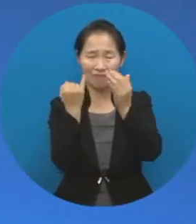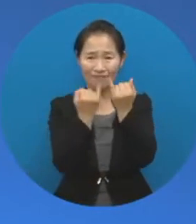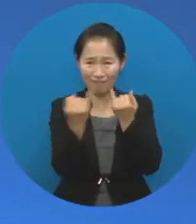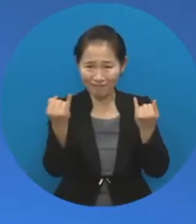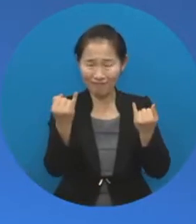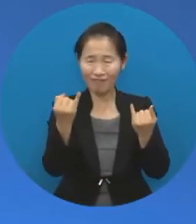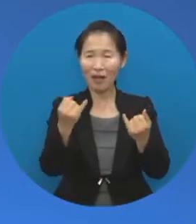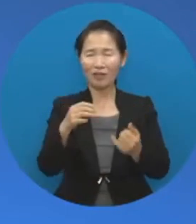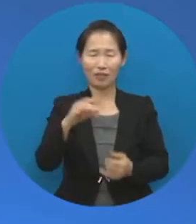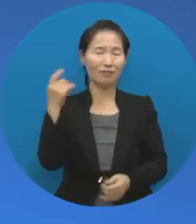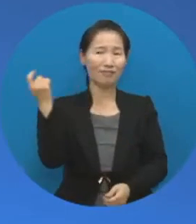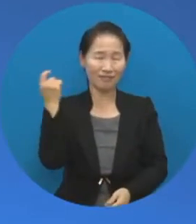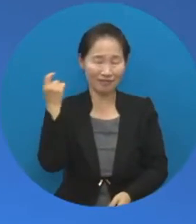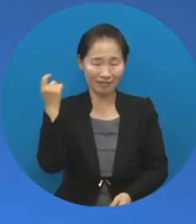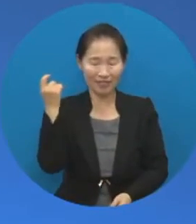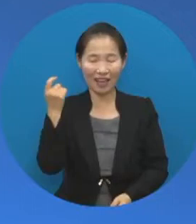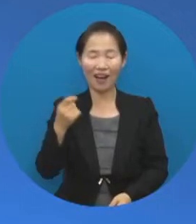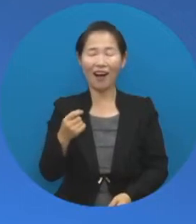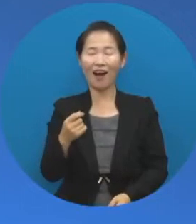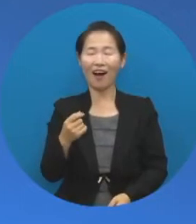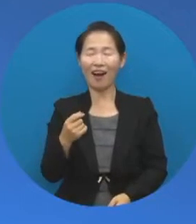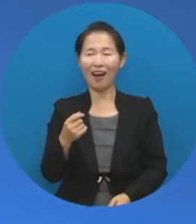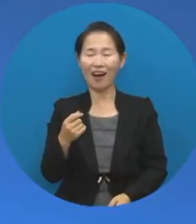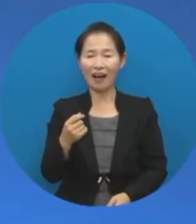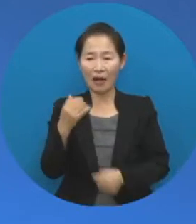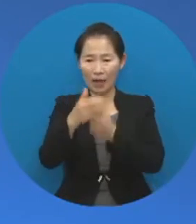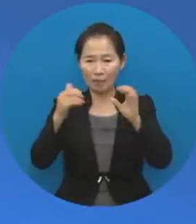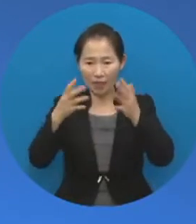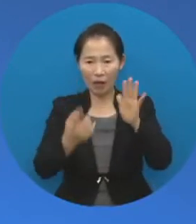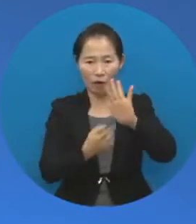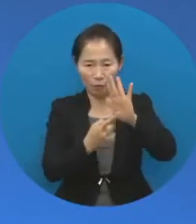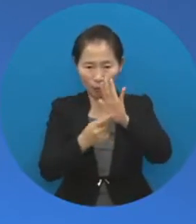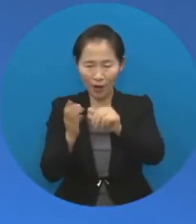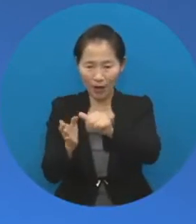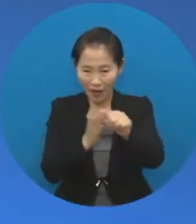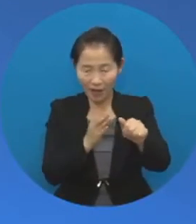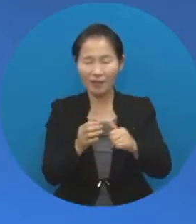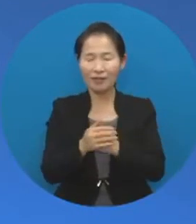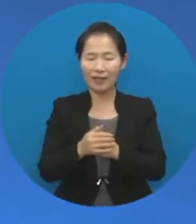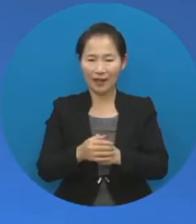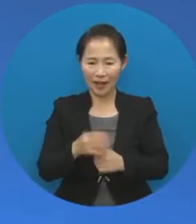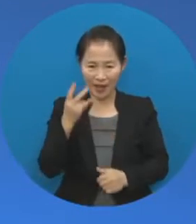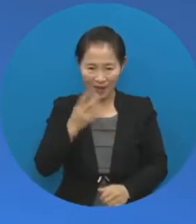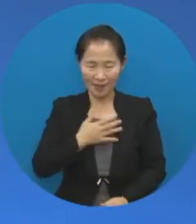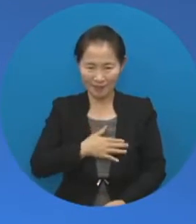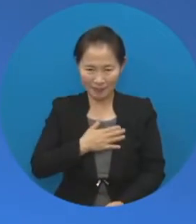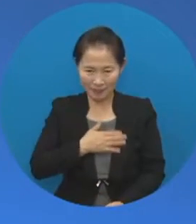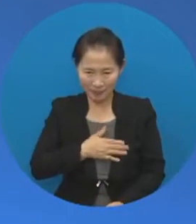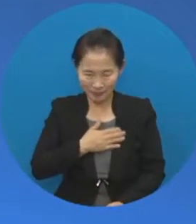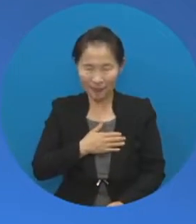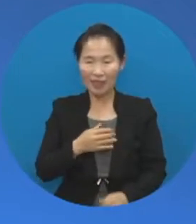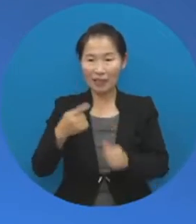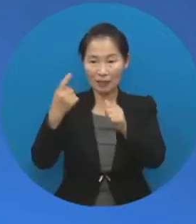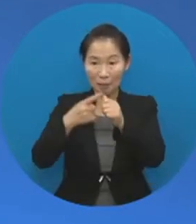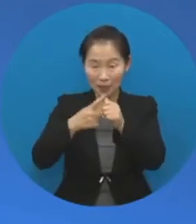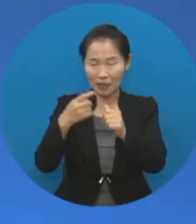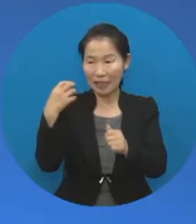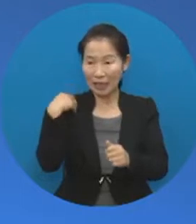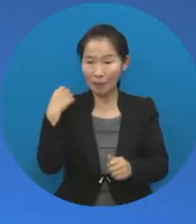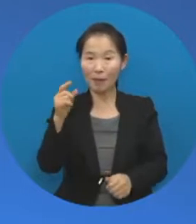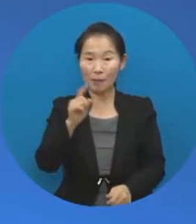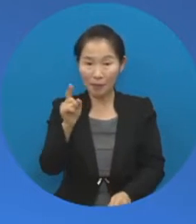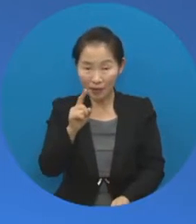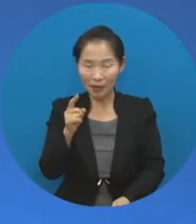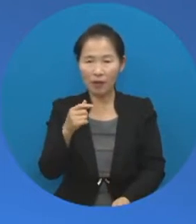정말 성령님 만나지 얼마 안 돼서 저에게 주신 첫 사명과 미션이 있었어요. 그것은